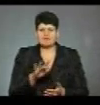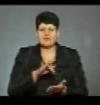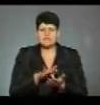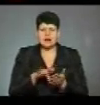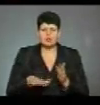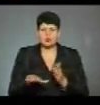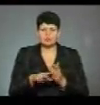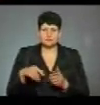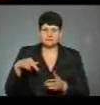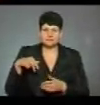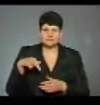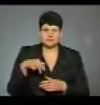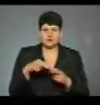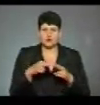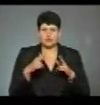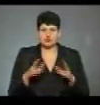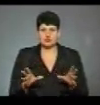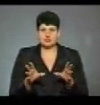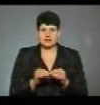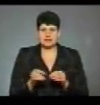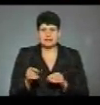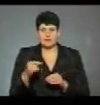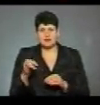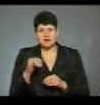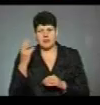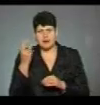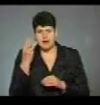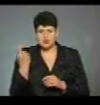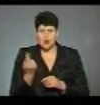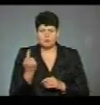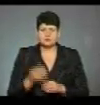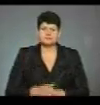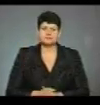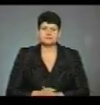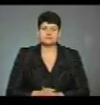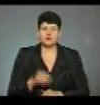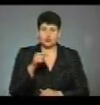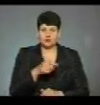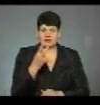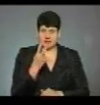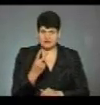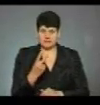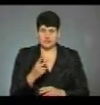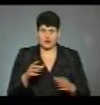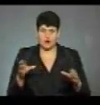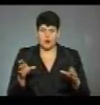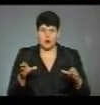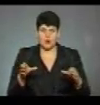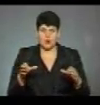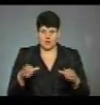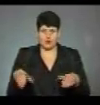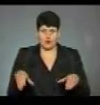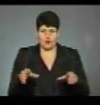площі колона вирушає до мосту, що з'єднує Тернопільську та Хмельницьку області. Тут дві колони зустрілися,